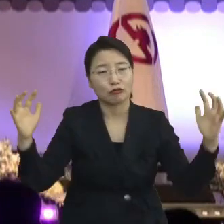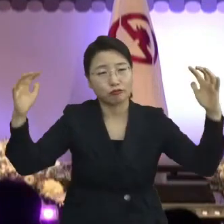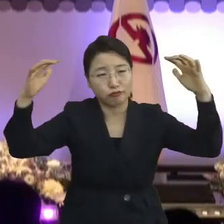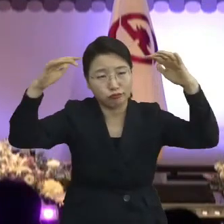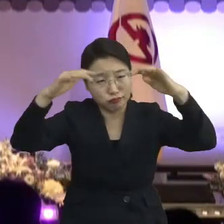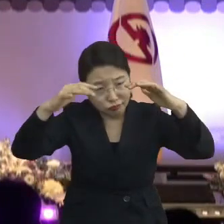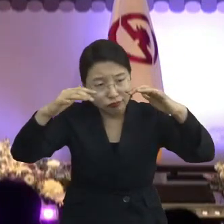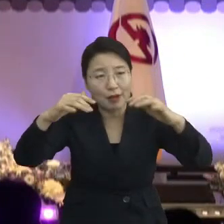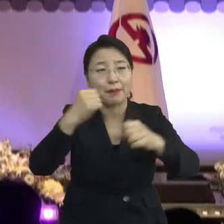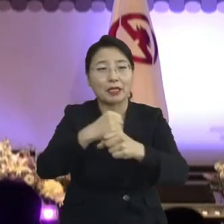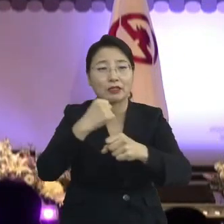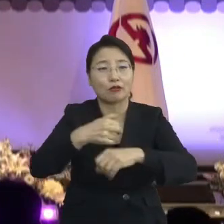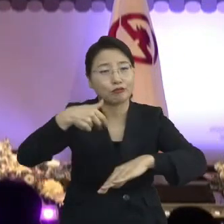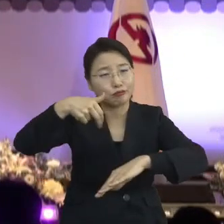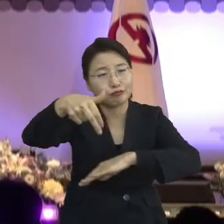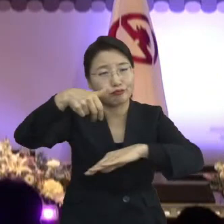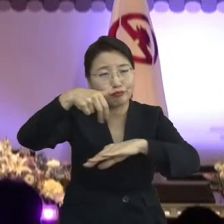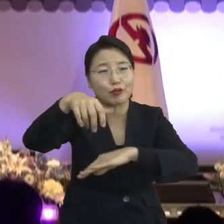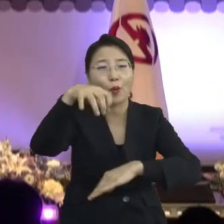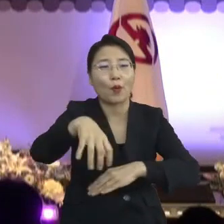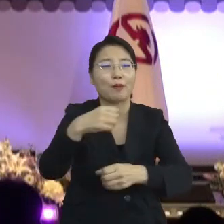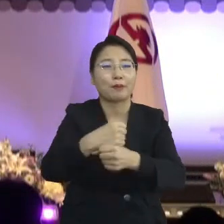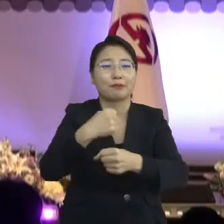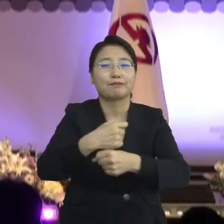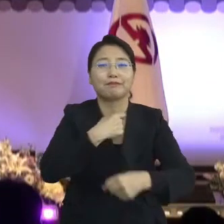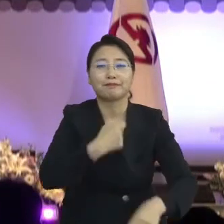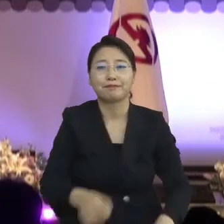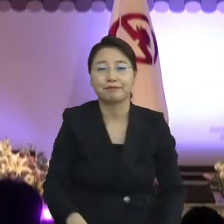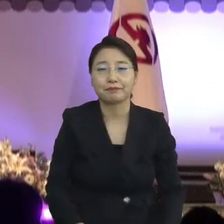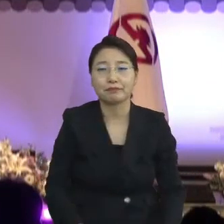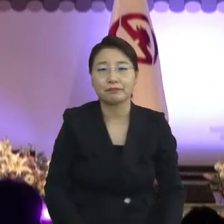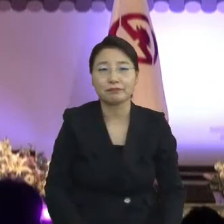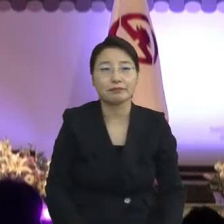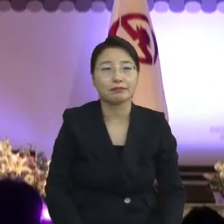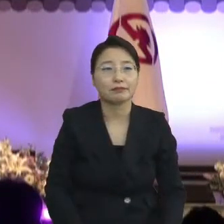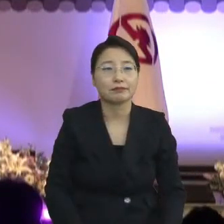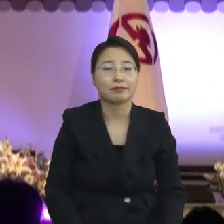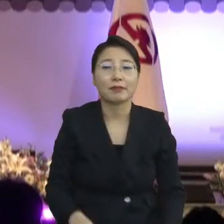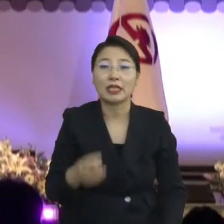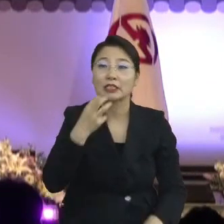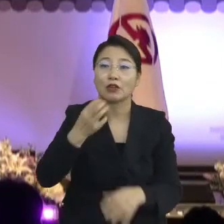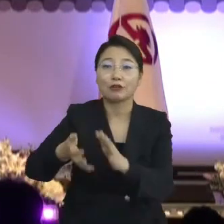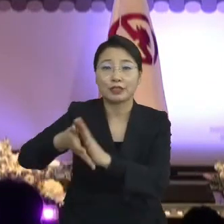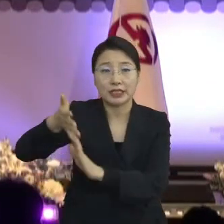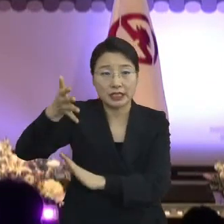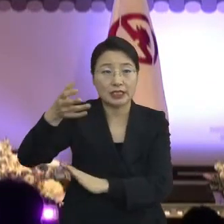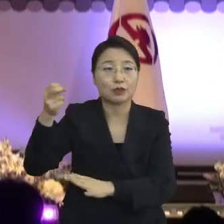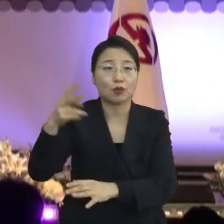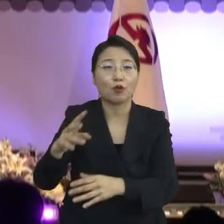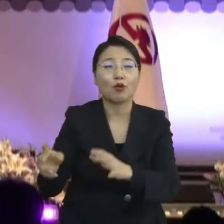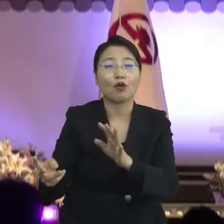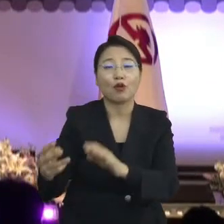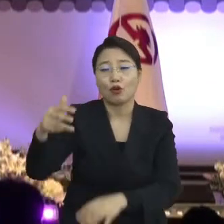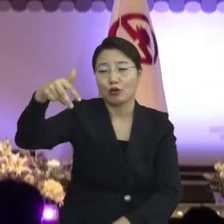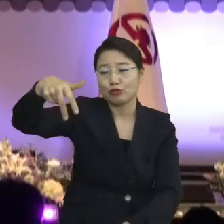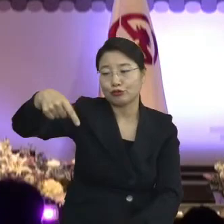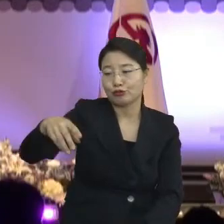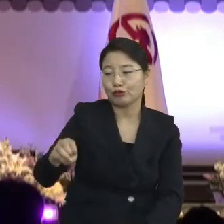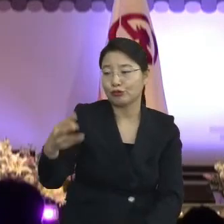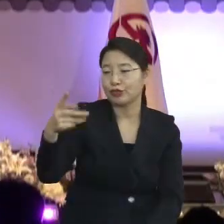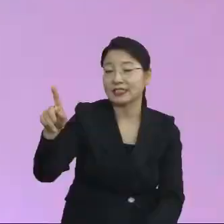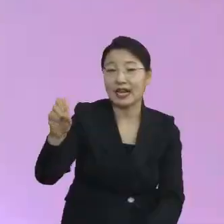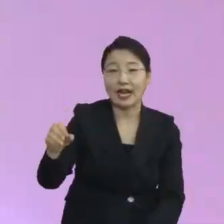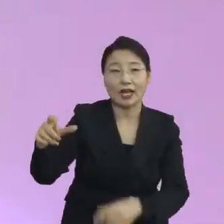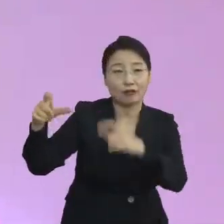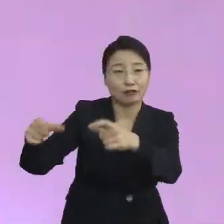걷기 좋은 문화공간을 만들어 가겠습니다. 또한 서울시 그리고 중랑구와 함께